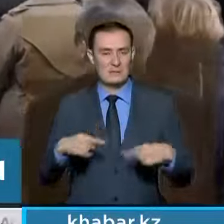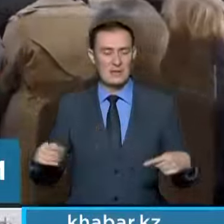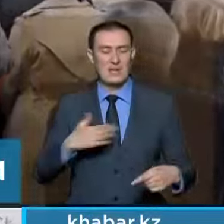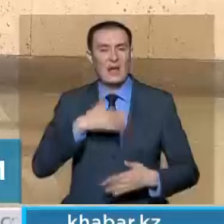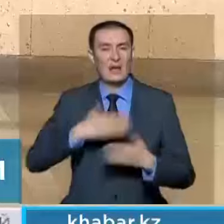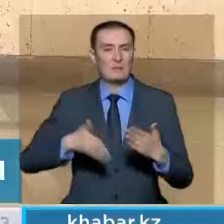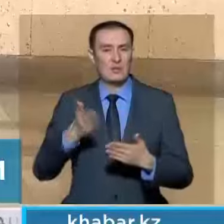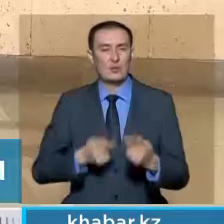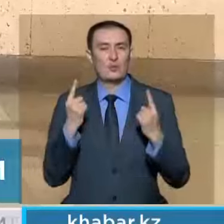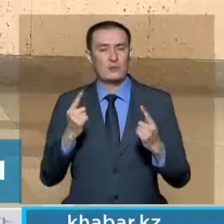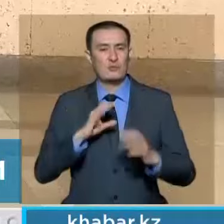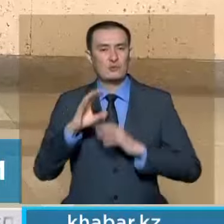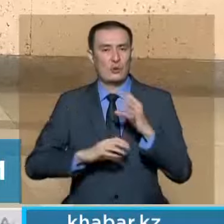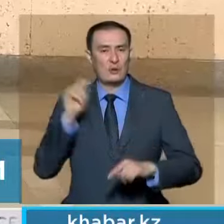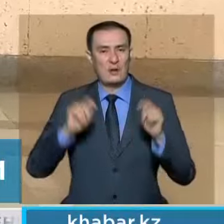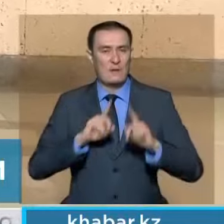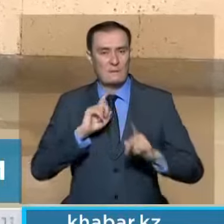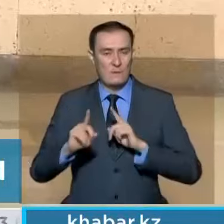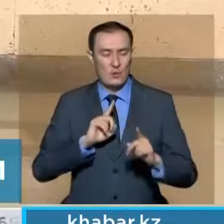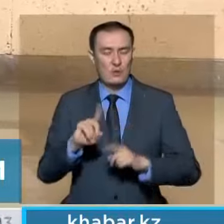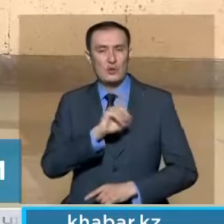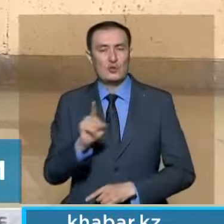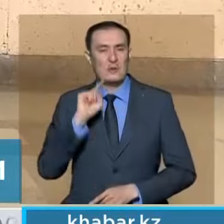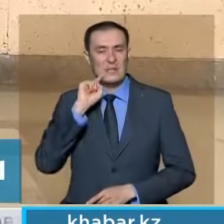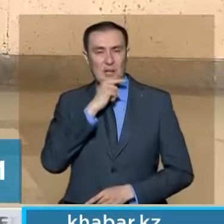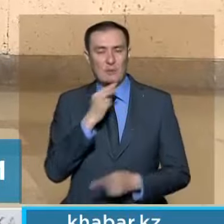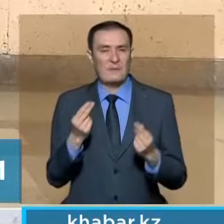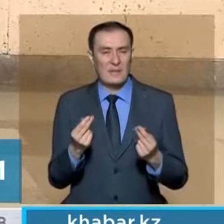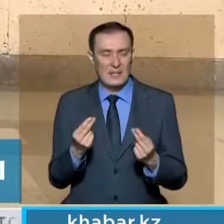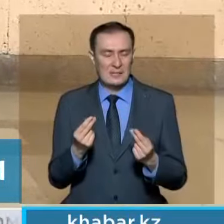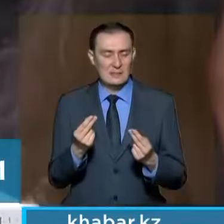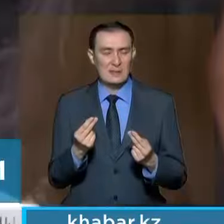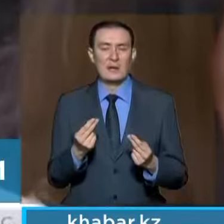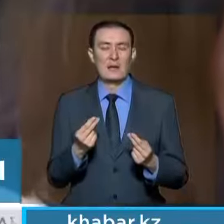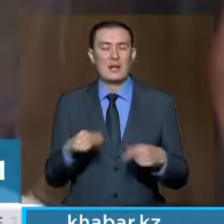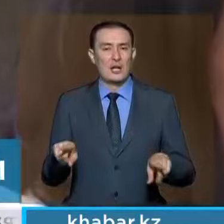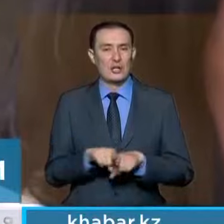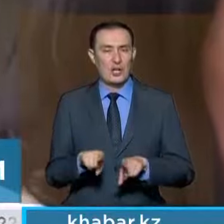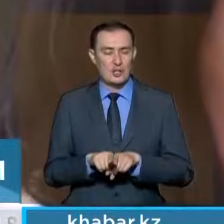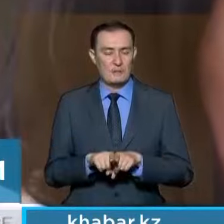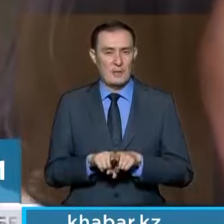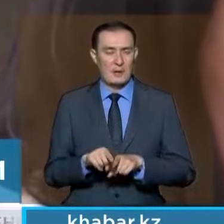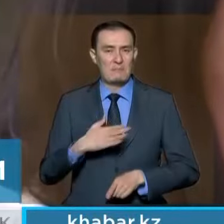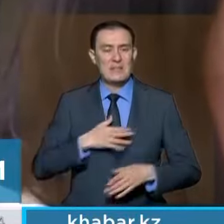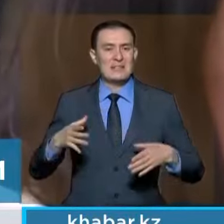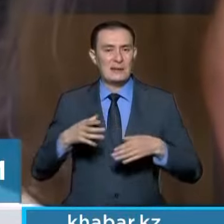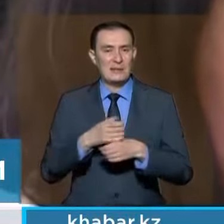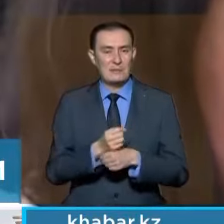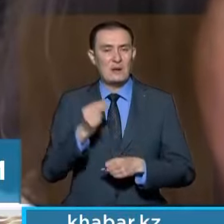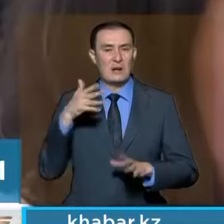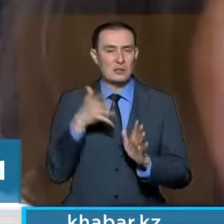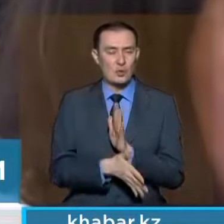отменил крупный международный форум с тем, чтобы сэкономить финансовые средства. Кроме того, мы сократим